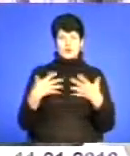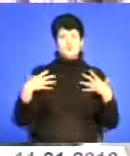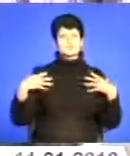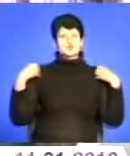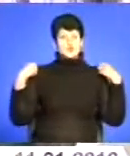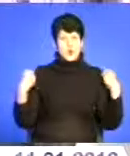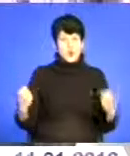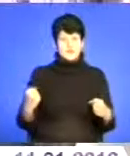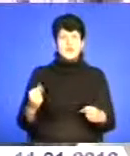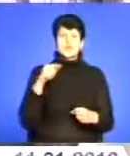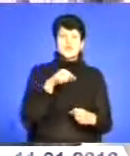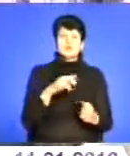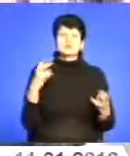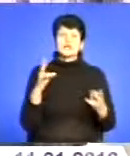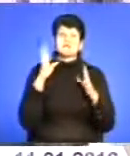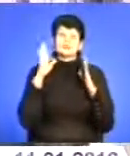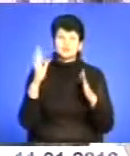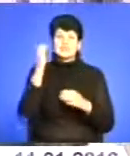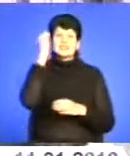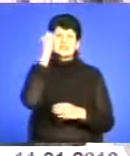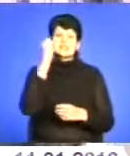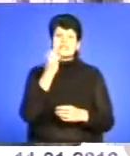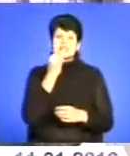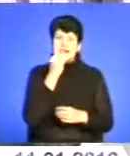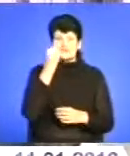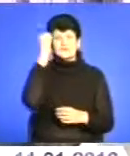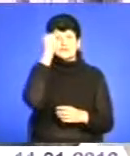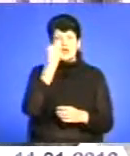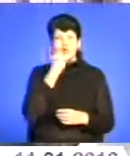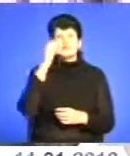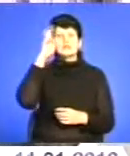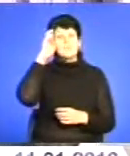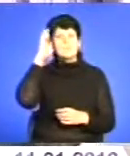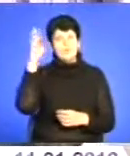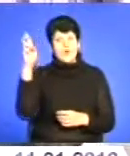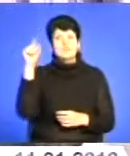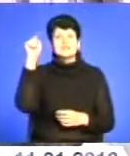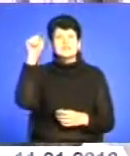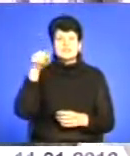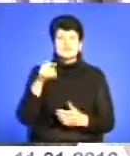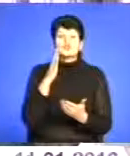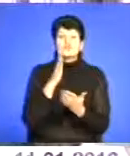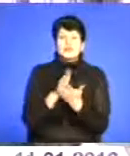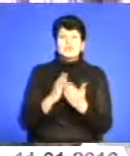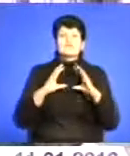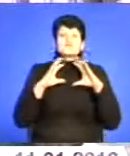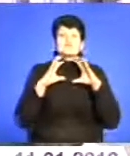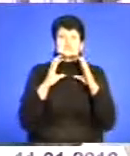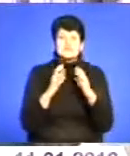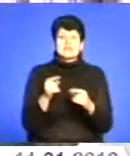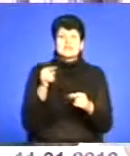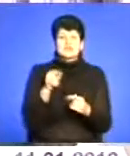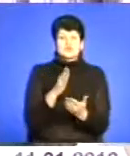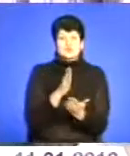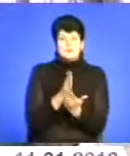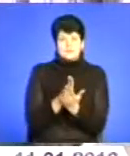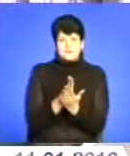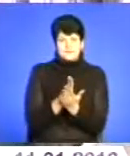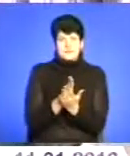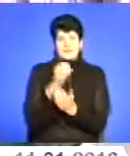тому треба бути вдячним. Дякувати Богові за те, що ми є у цьому світі, за те, що маємо те, що маємо.